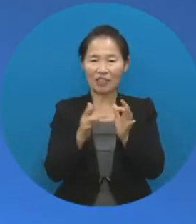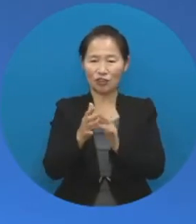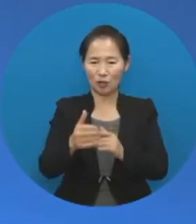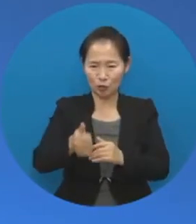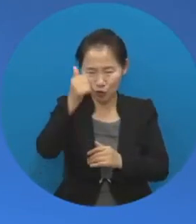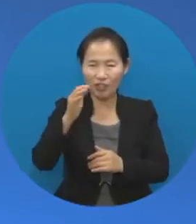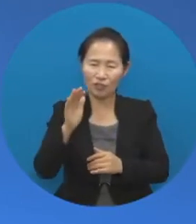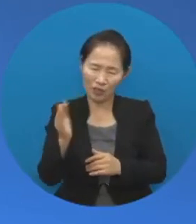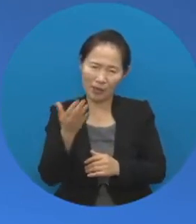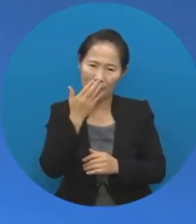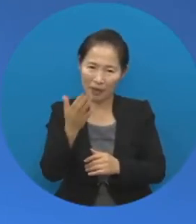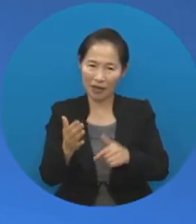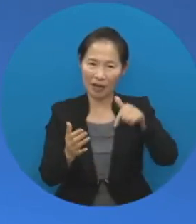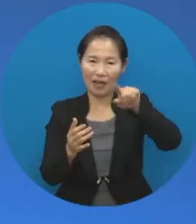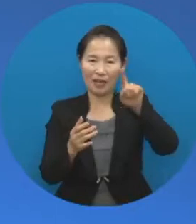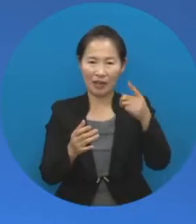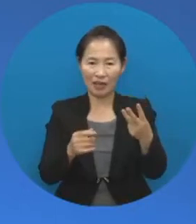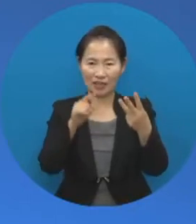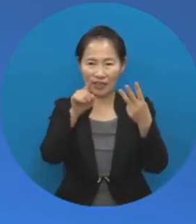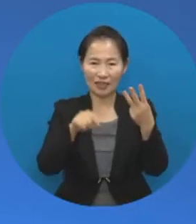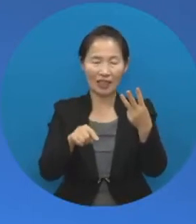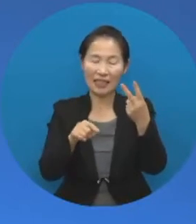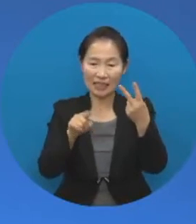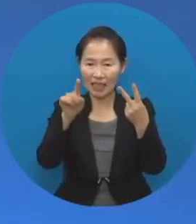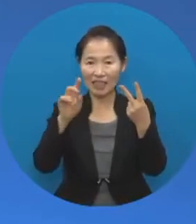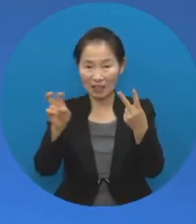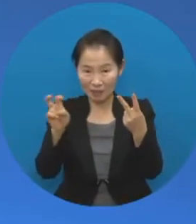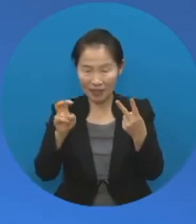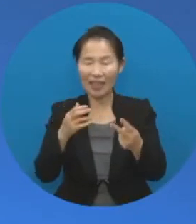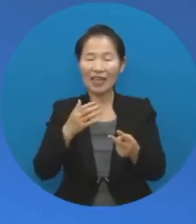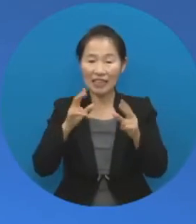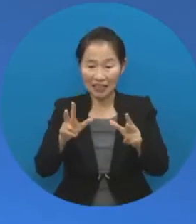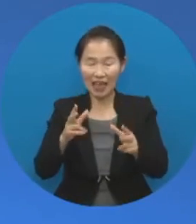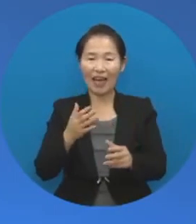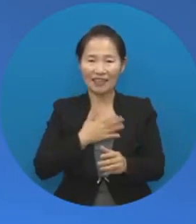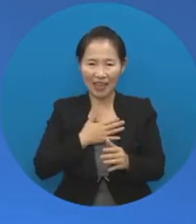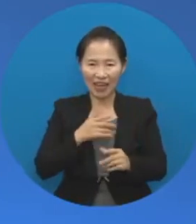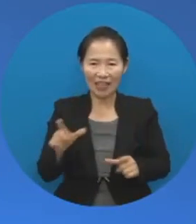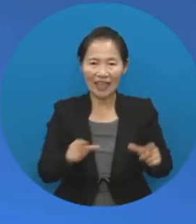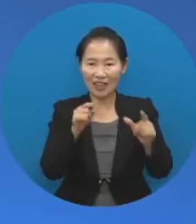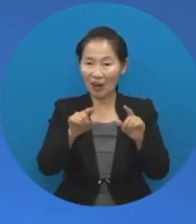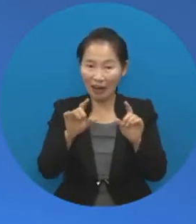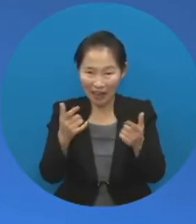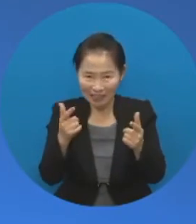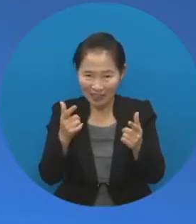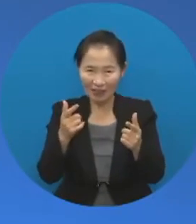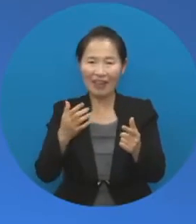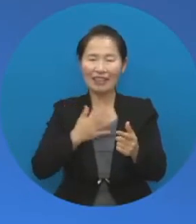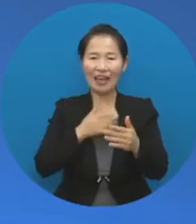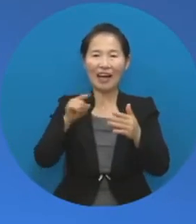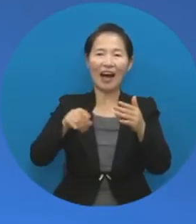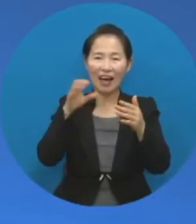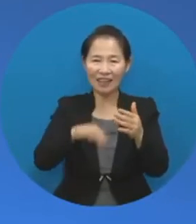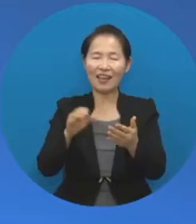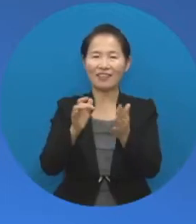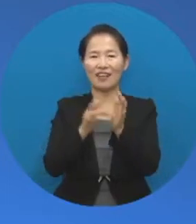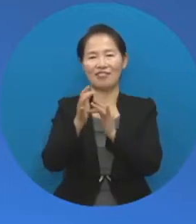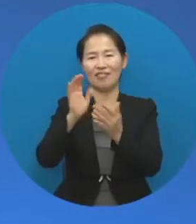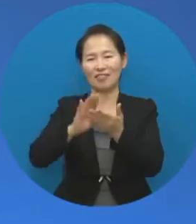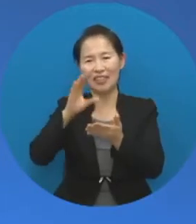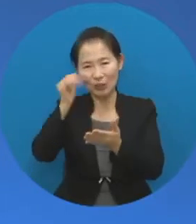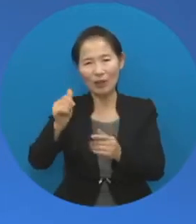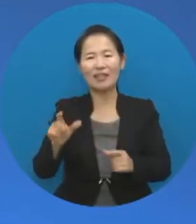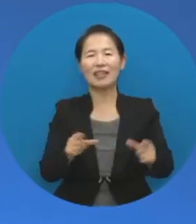갈라디아서 2장 20절에 이제 내가 사는 것이 아니라 내 안에 예수 그리스도께서 사시는 것이라고 하는